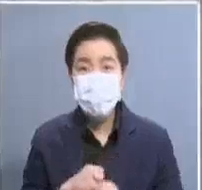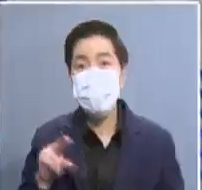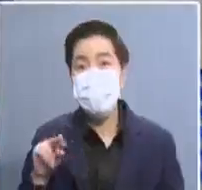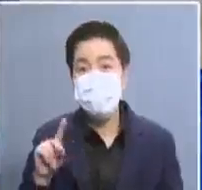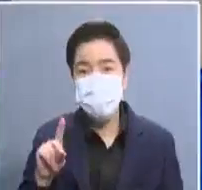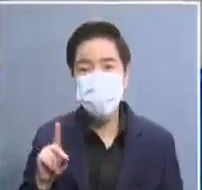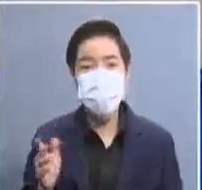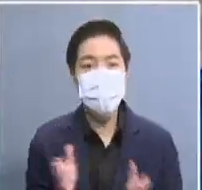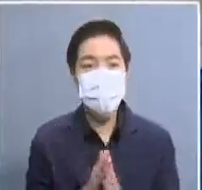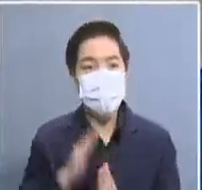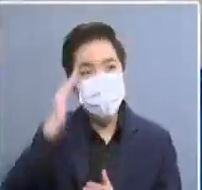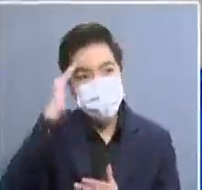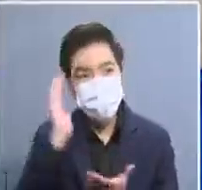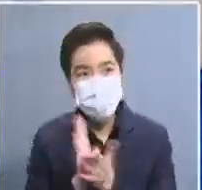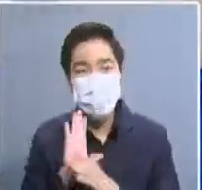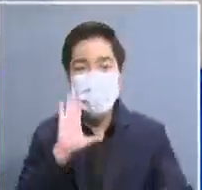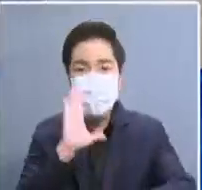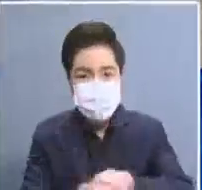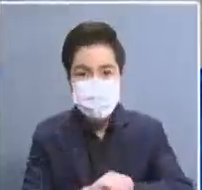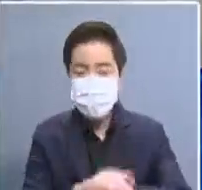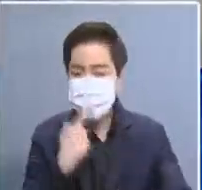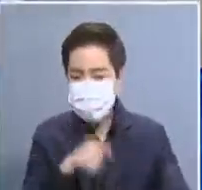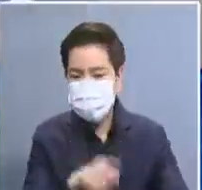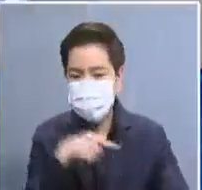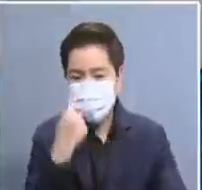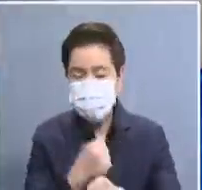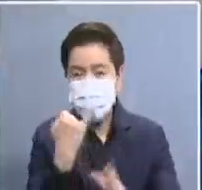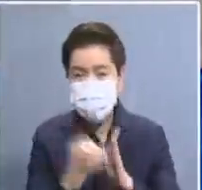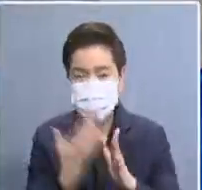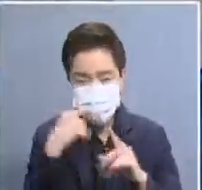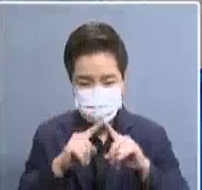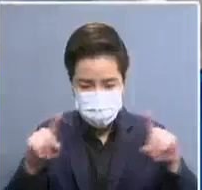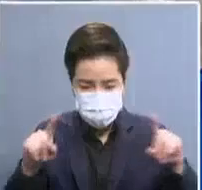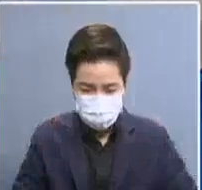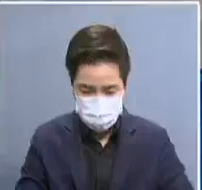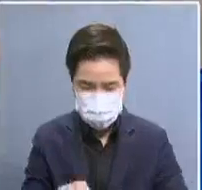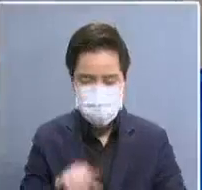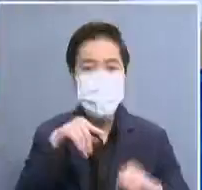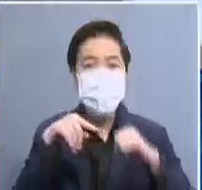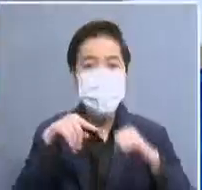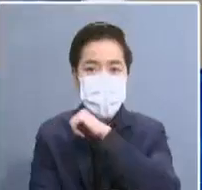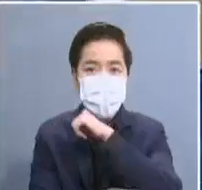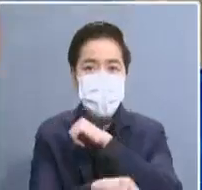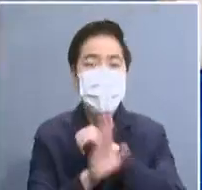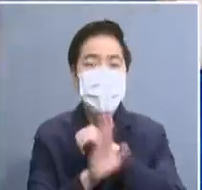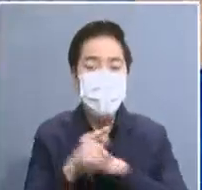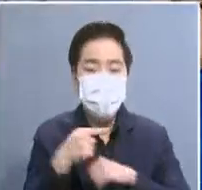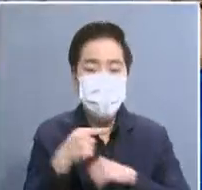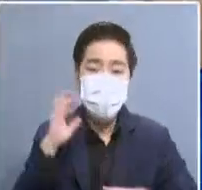เป็นการจับกุมร่วมกับทางกองปราบนะคะคุณผู้ชมคะเธอเนี่ยเป็นผู้ต้องหาตามหมายจับคดีชอบโกงประชาชนในพื้นที่ทางลพบุรีแล้วก็